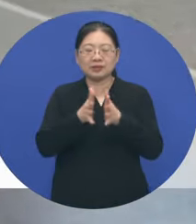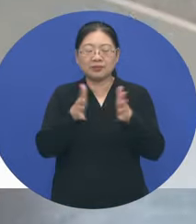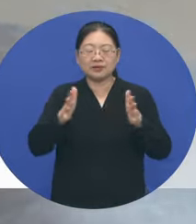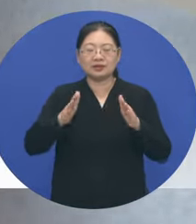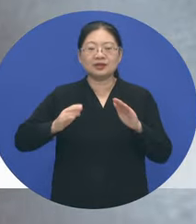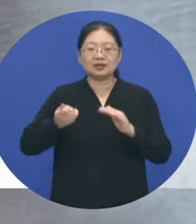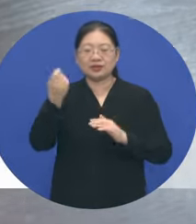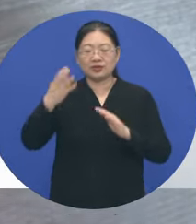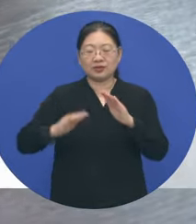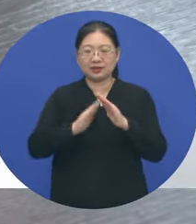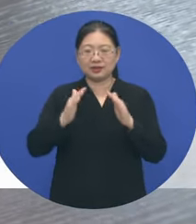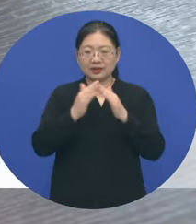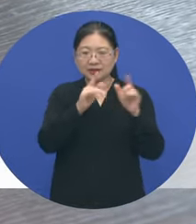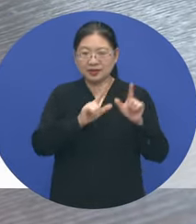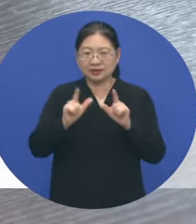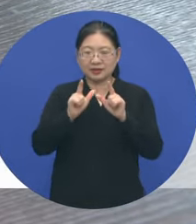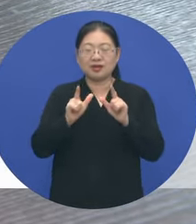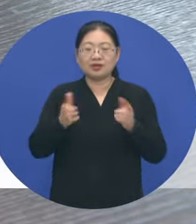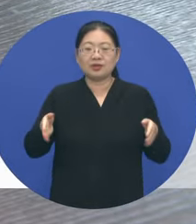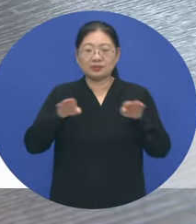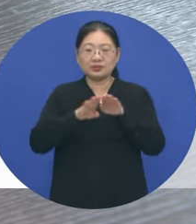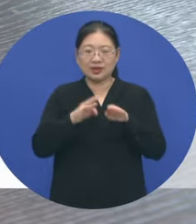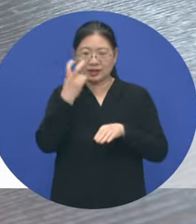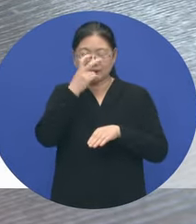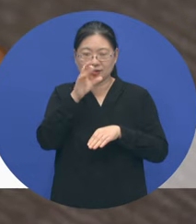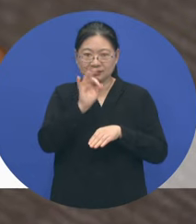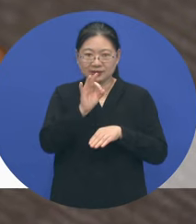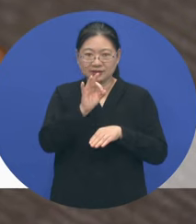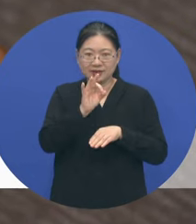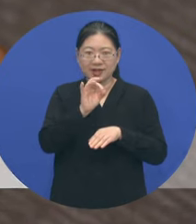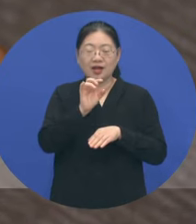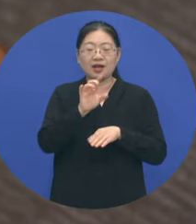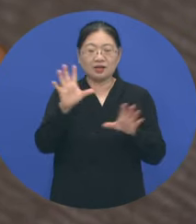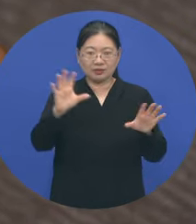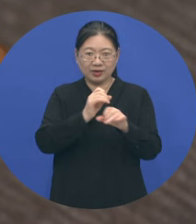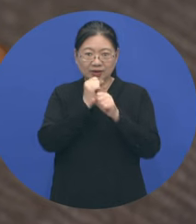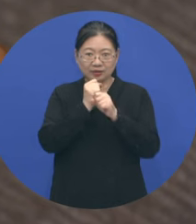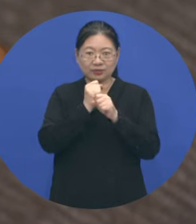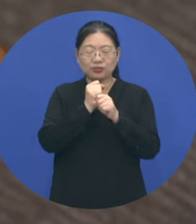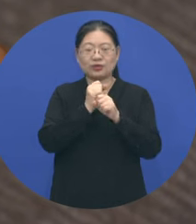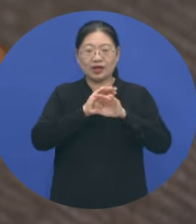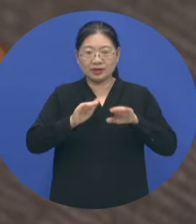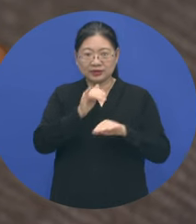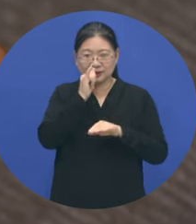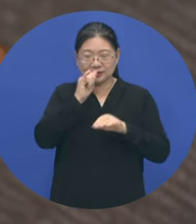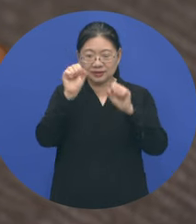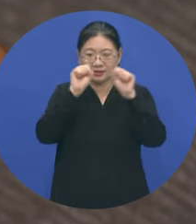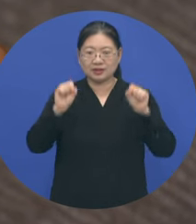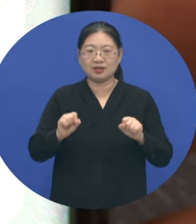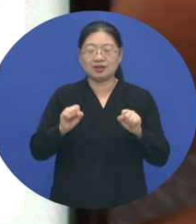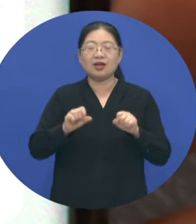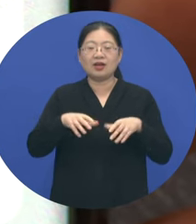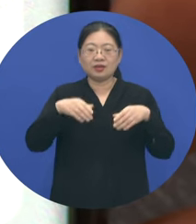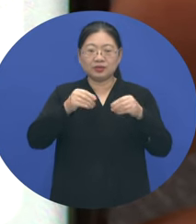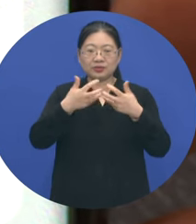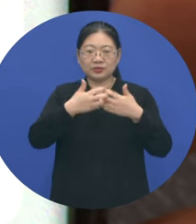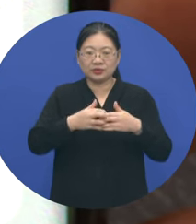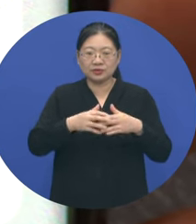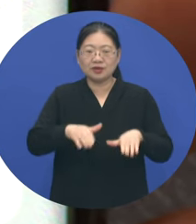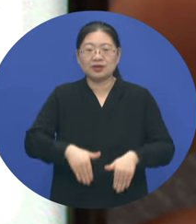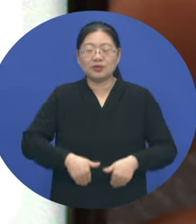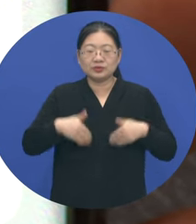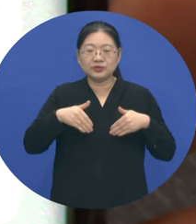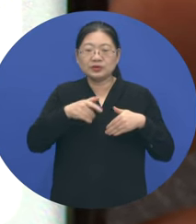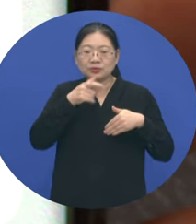아파트 다세대 주택 등 건물의 관리비를 한눈에 보고 처리할 수 있도록 만들어진 시스템 건조기 온수매트 등 어떤